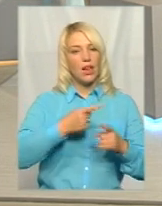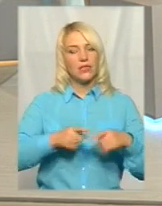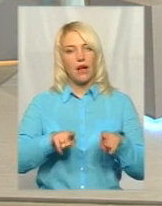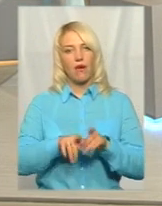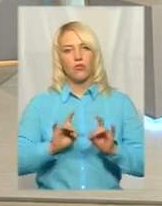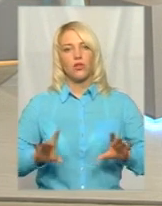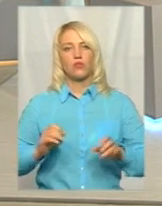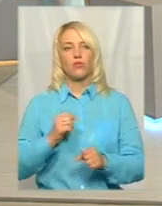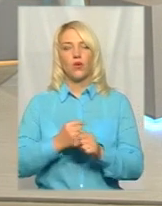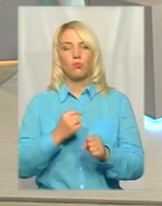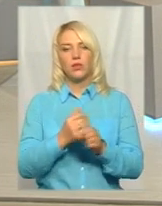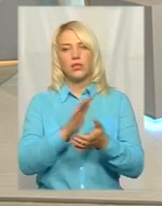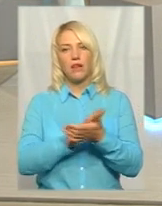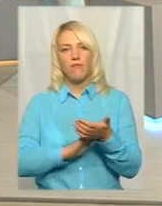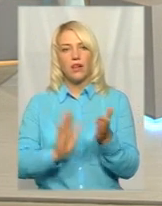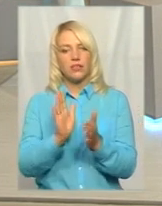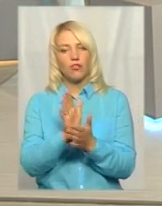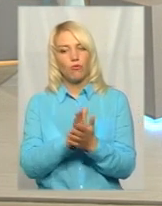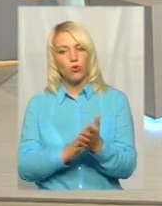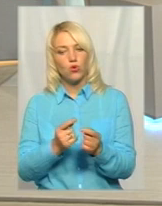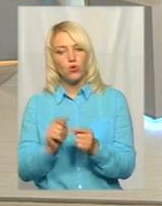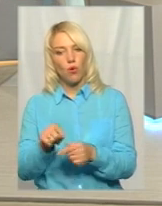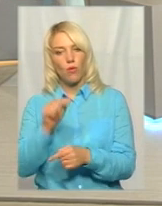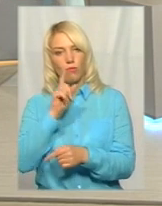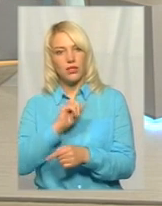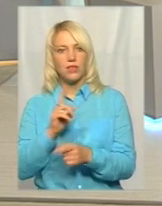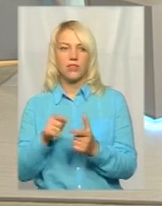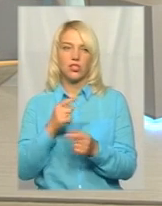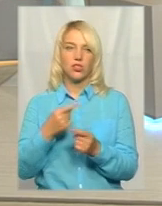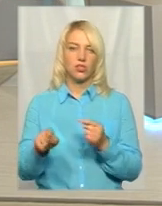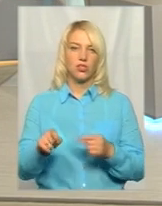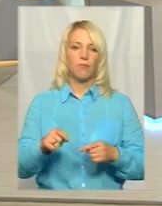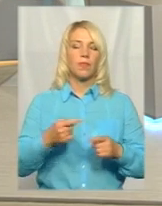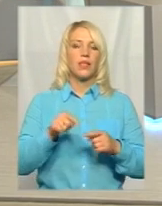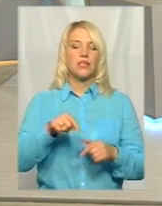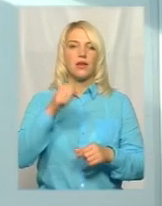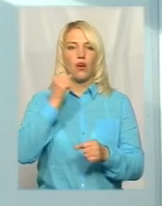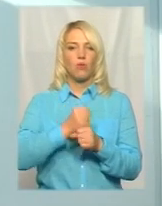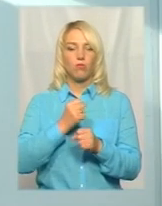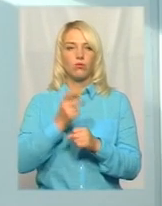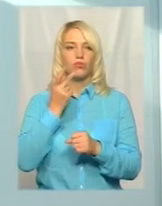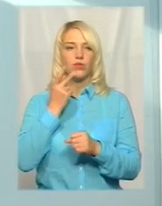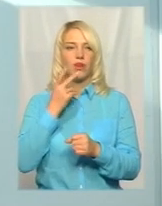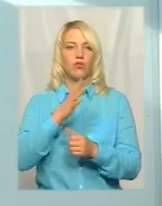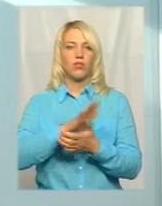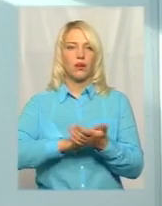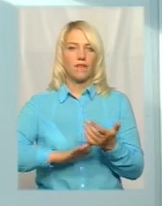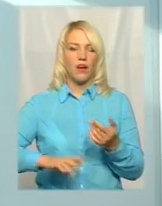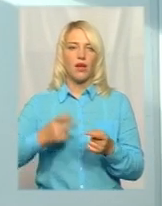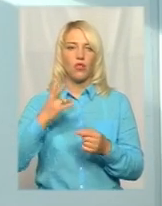робота триває тільки впродовж цього місяця чи і раніше? Ця робота постійно триває. Ну, можу сказати вам,